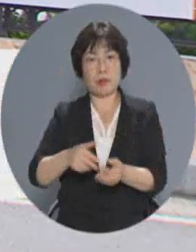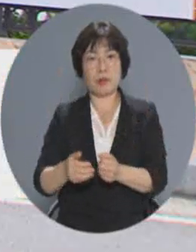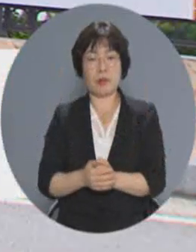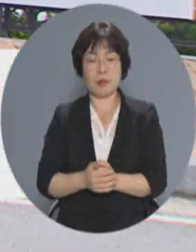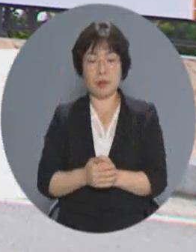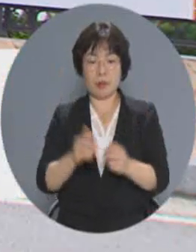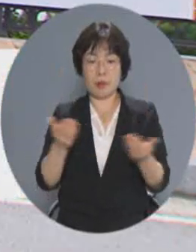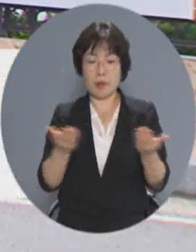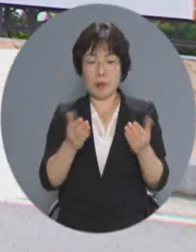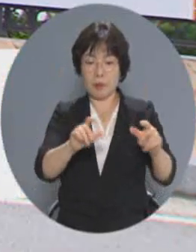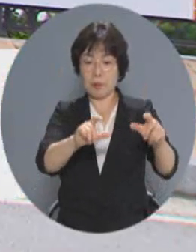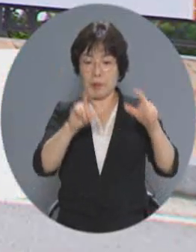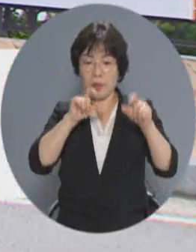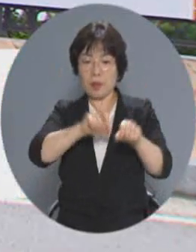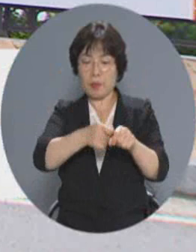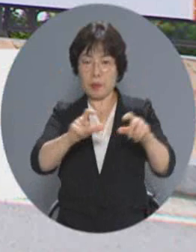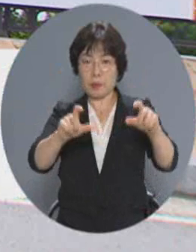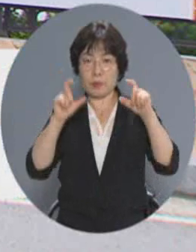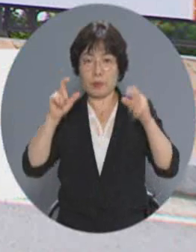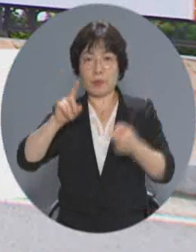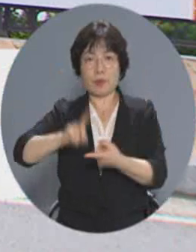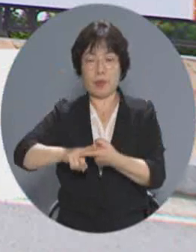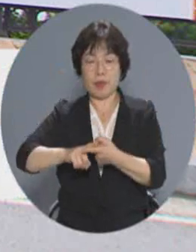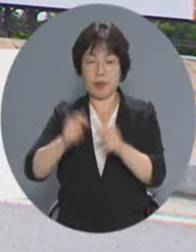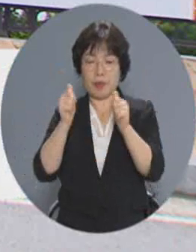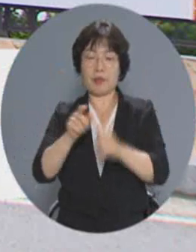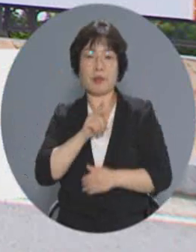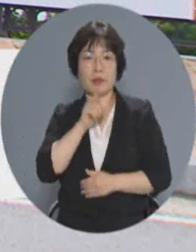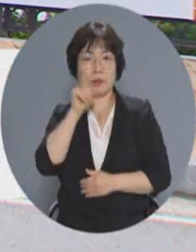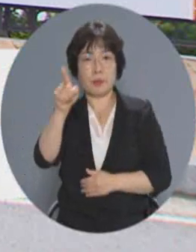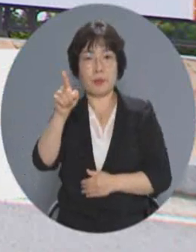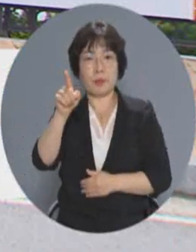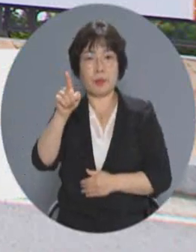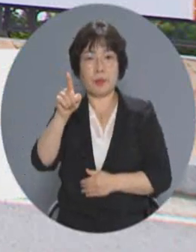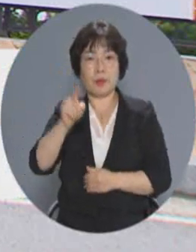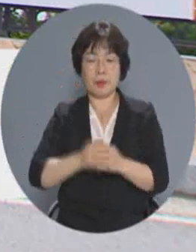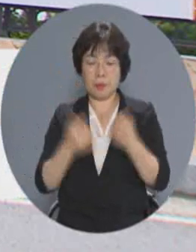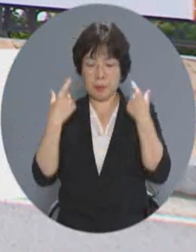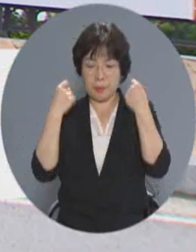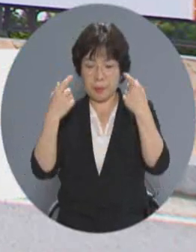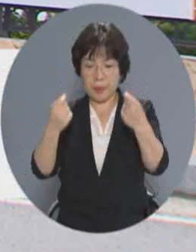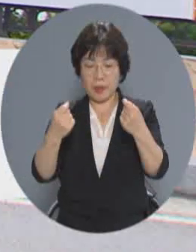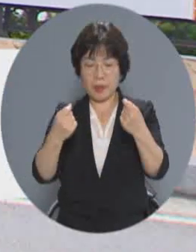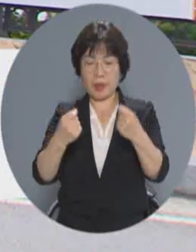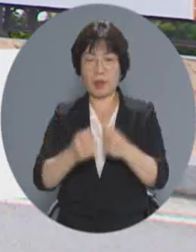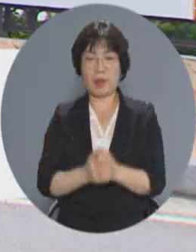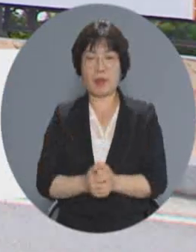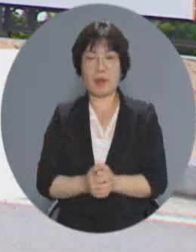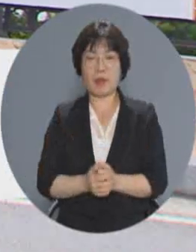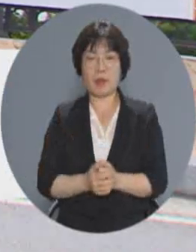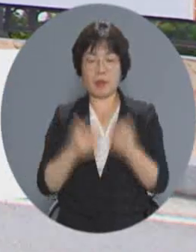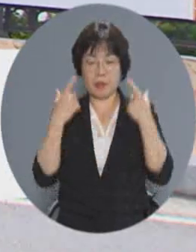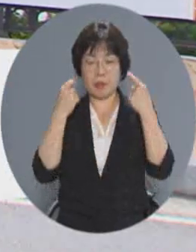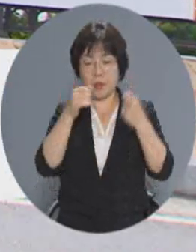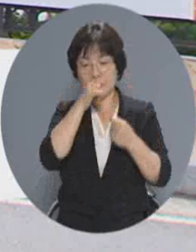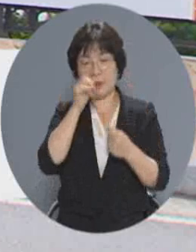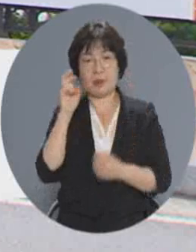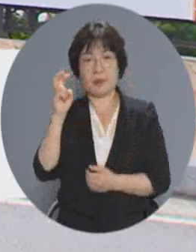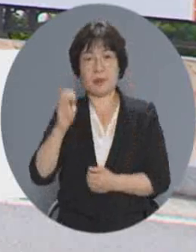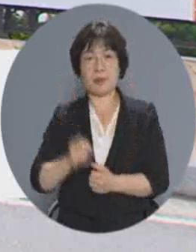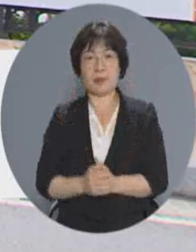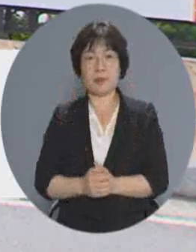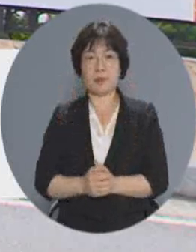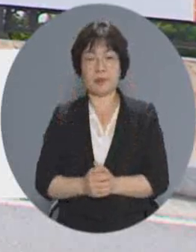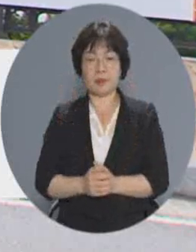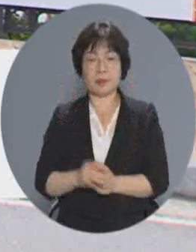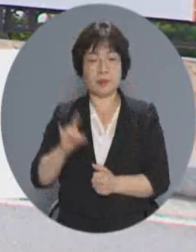이 노동부에서 과태료를 부과하게 되면 그러니까 행정소송으로 그 대응을 하는 이런 저 관행들이 좀 있어 왔거든요.